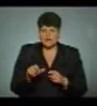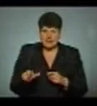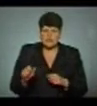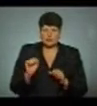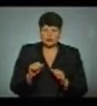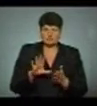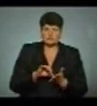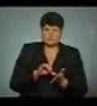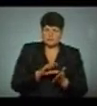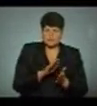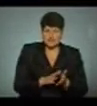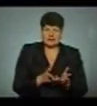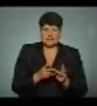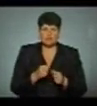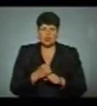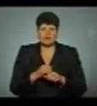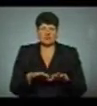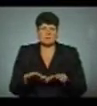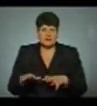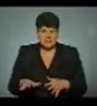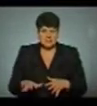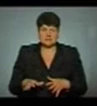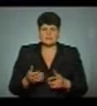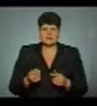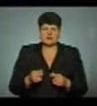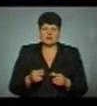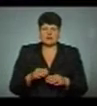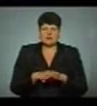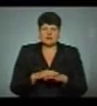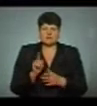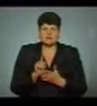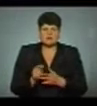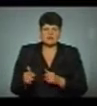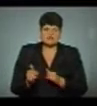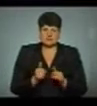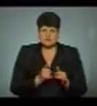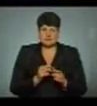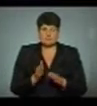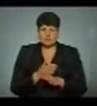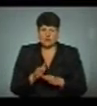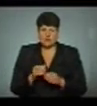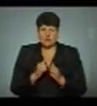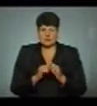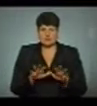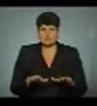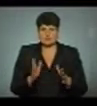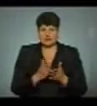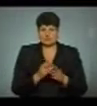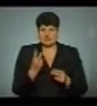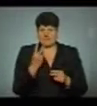перебувати в приміщенні, це стосується кількості робочих місць. Зокрема, на ринках зобов'язані забезпечити, що між кожним місцем має бути не менше ніж 2